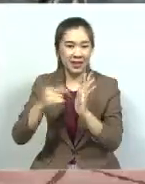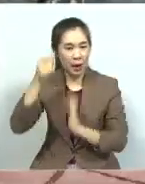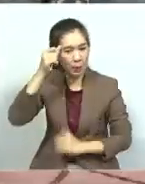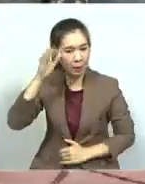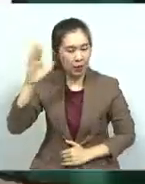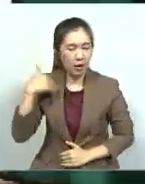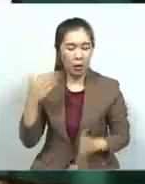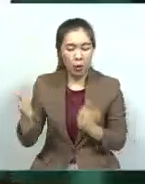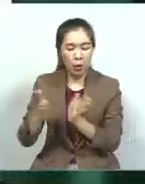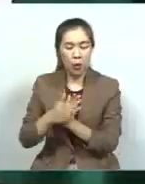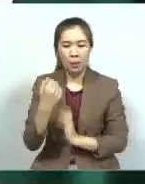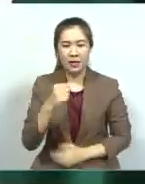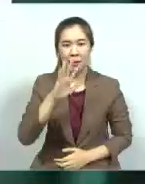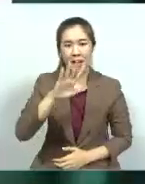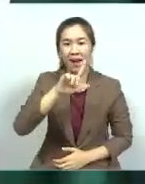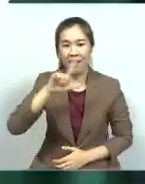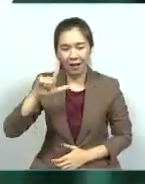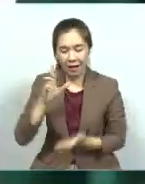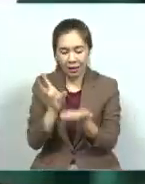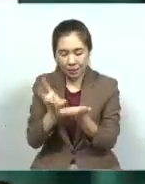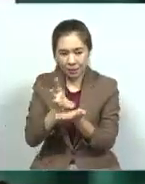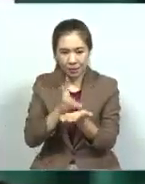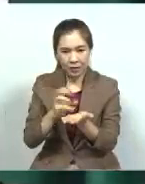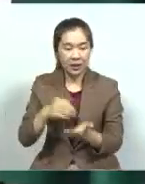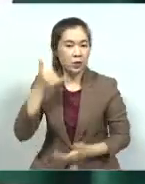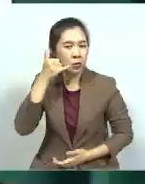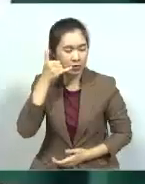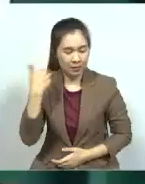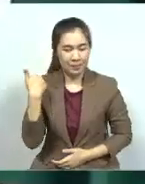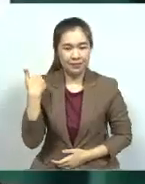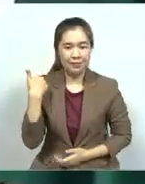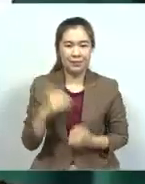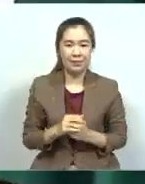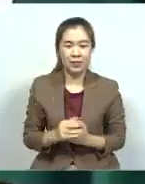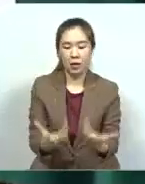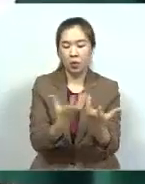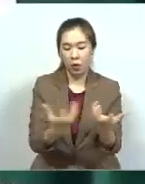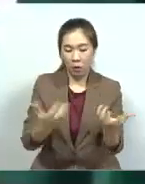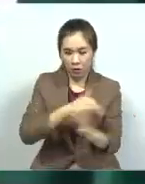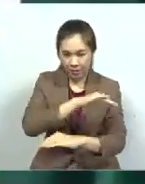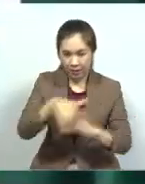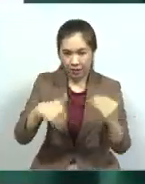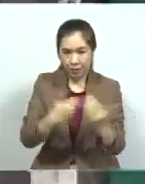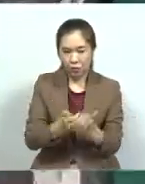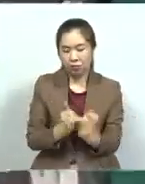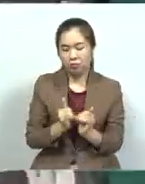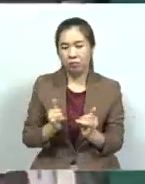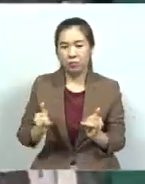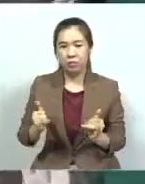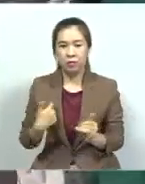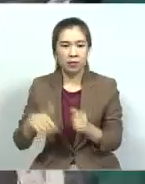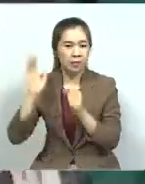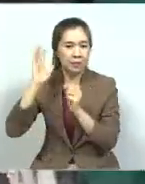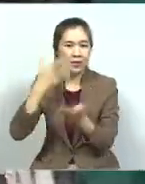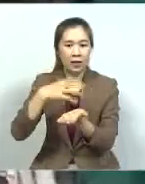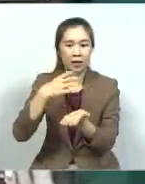แล้ว15ล้านเม็ดมีโทรศัพท์มือถือด้วยนะคะของกลางทั้งหมดนี้เจ้าหน้าที่กองกำลังผาเมืองนำมาแถลงข่าวหลังจากตรวจยึด